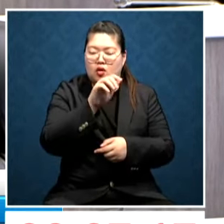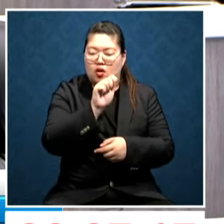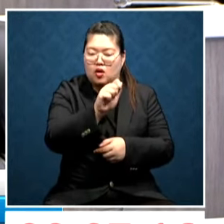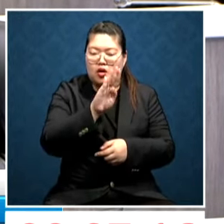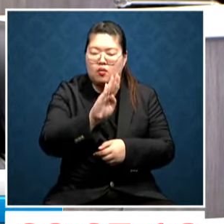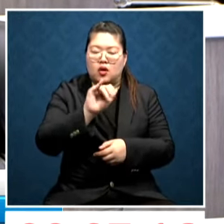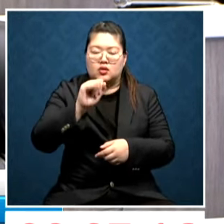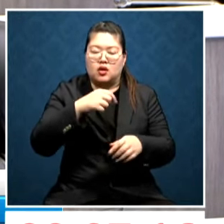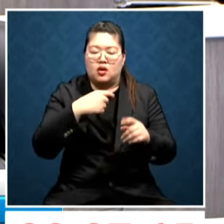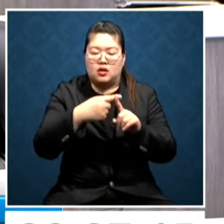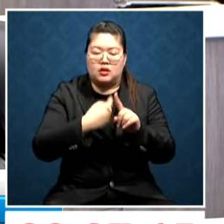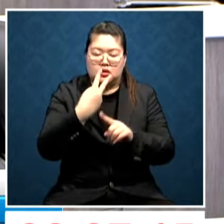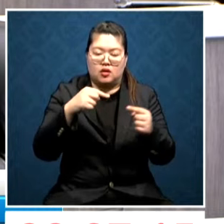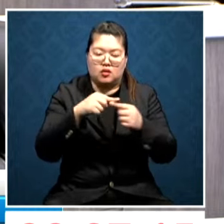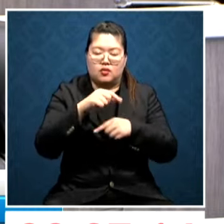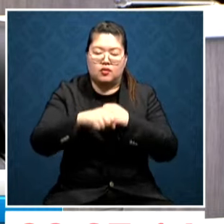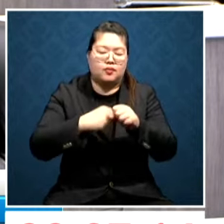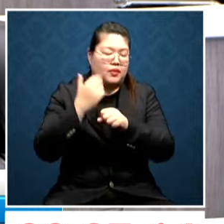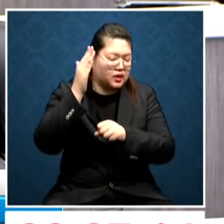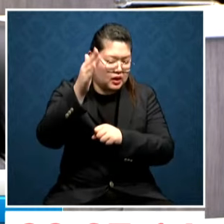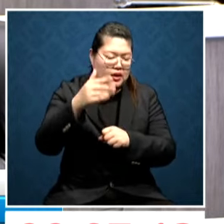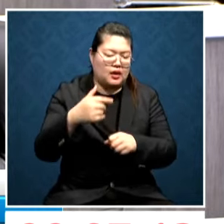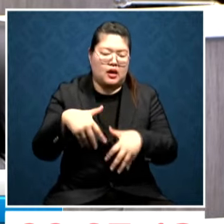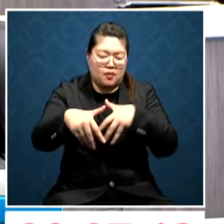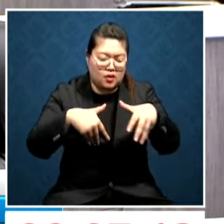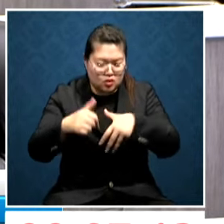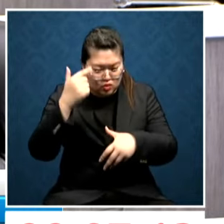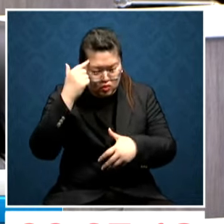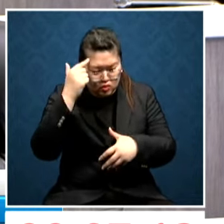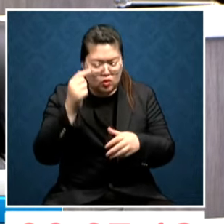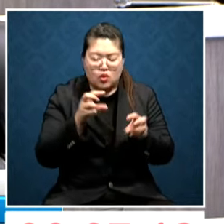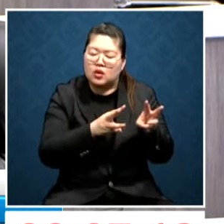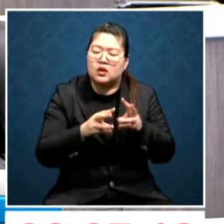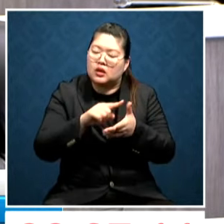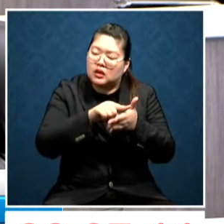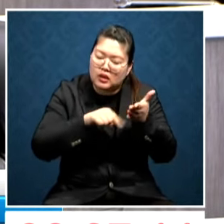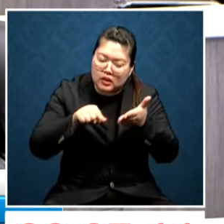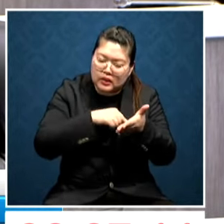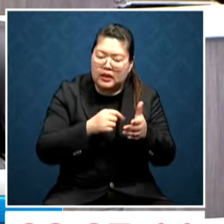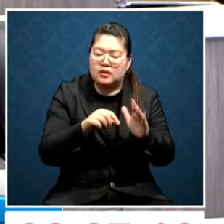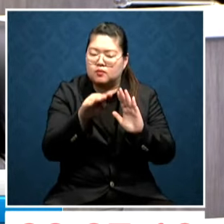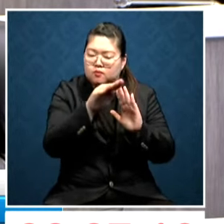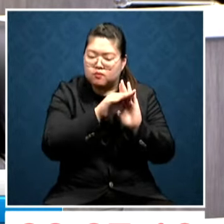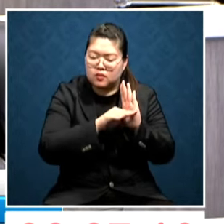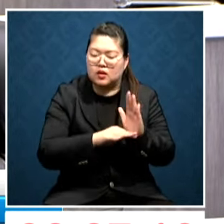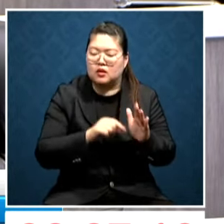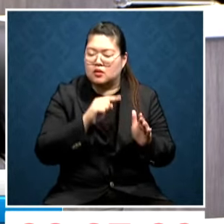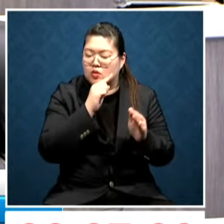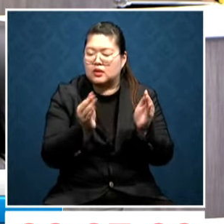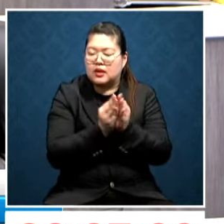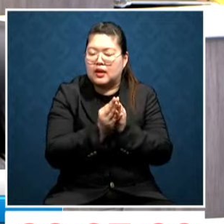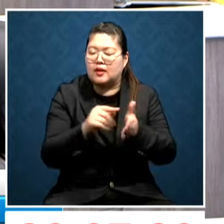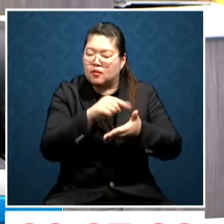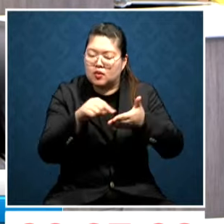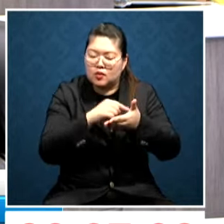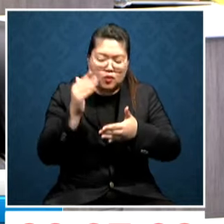ธ์ปีหน้าแล้วให้เพื่อให้ประชาชนเนี่ยฮะได้รู้กฎกติกาเพื่อจะได้รู้ว่าในการจะลงเสียงประชามติ